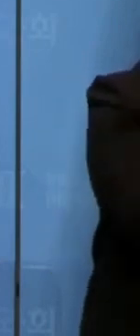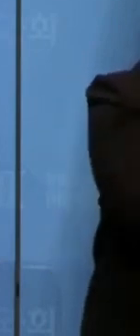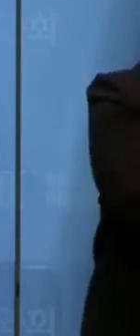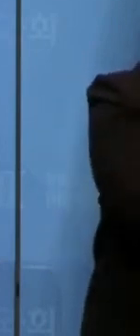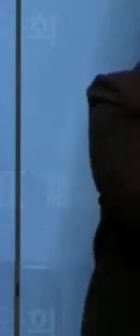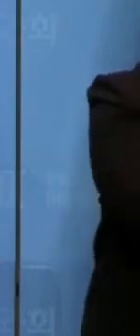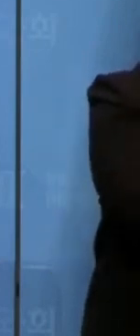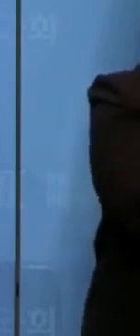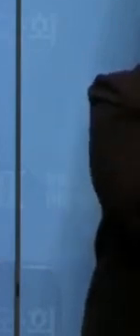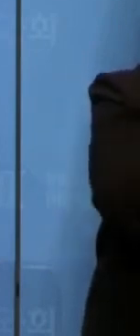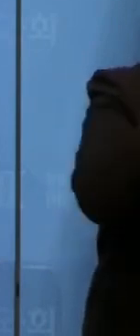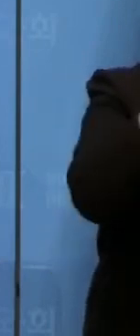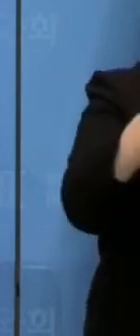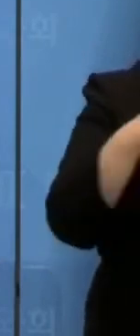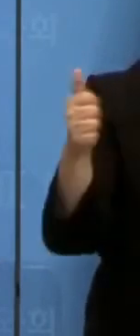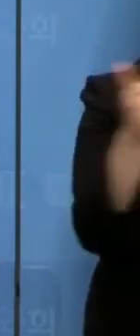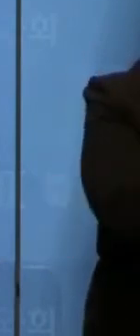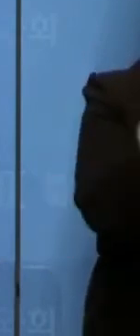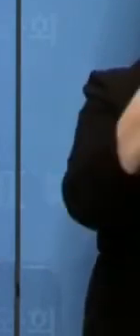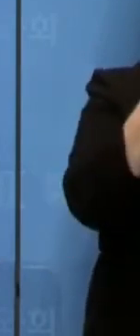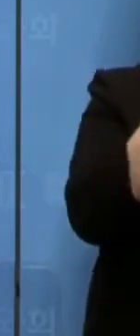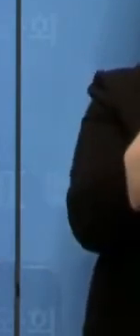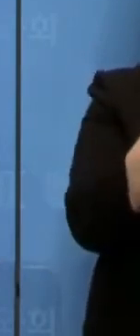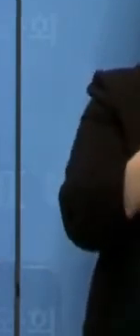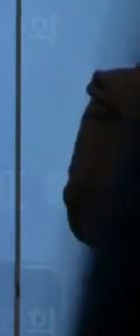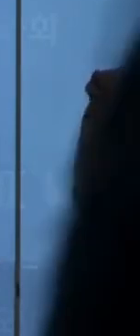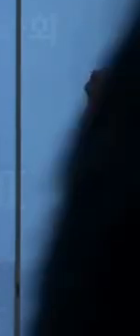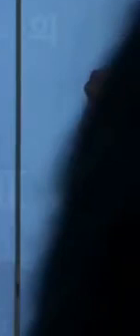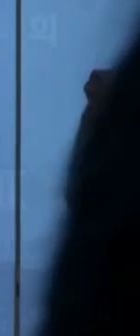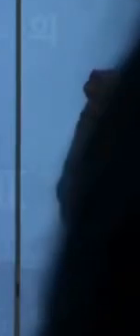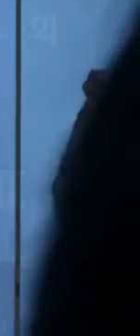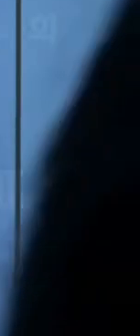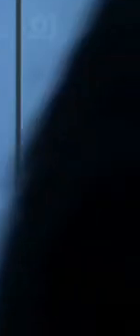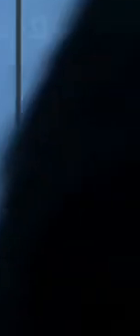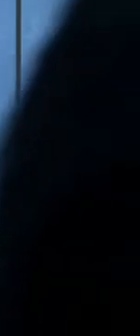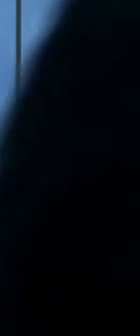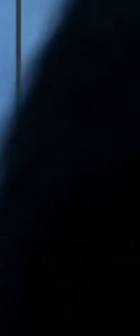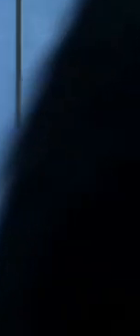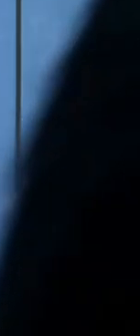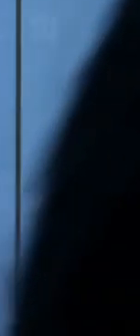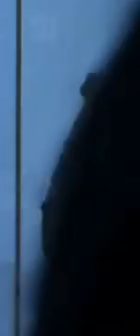약속, 정권교체의 약속도 반드시 지키겠습니다.